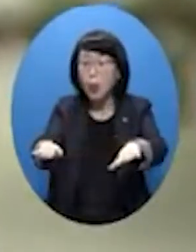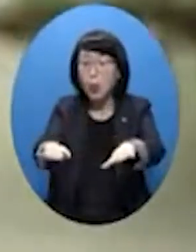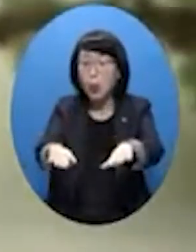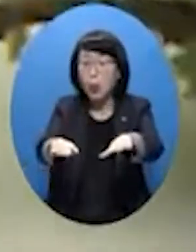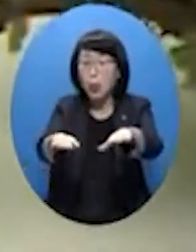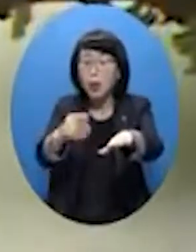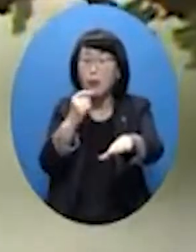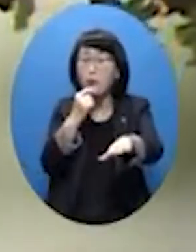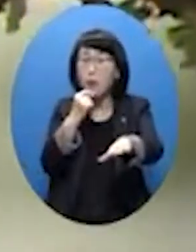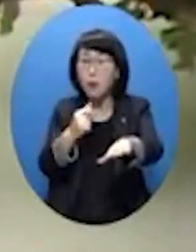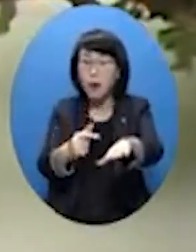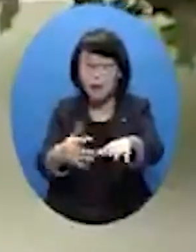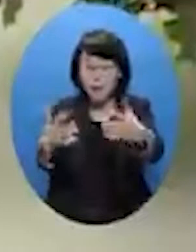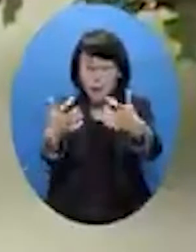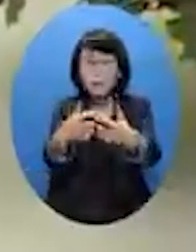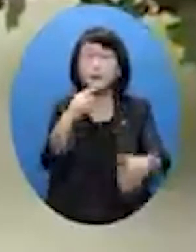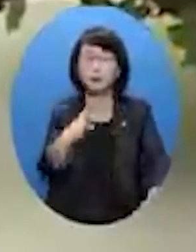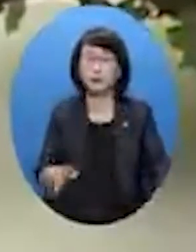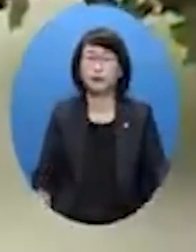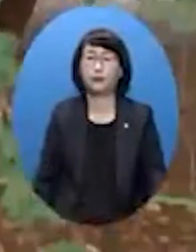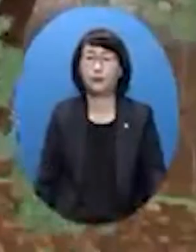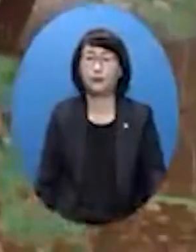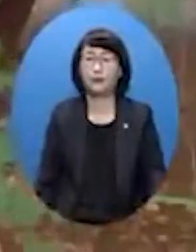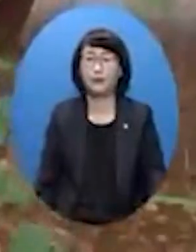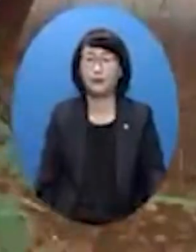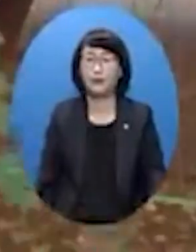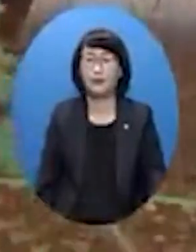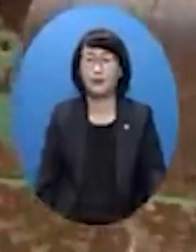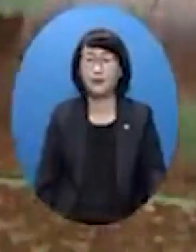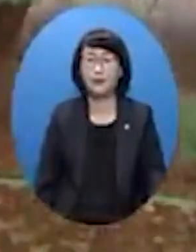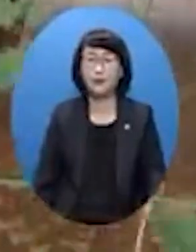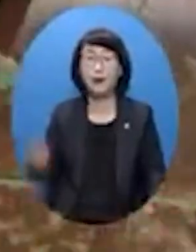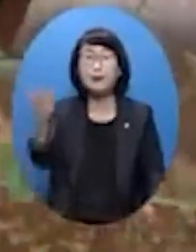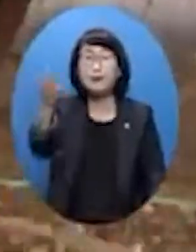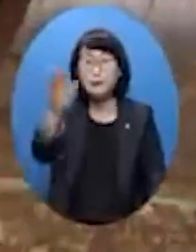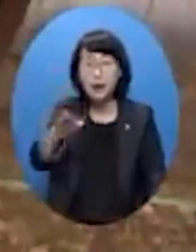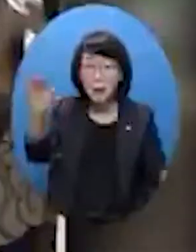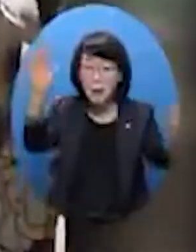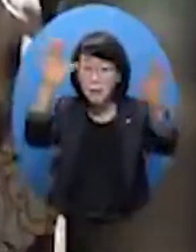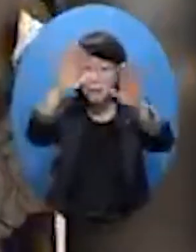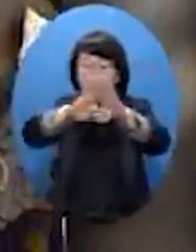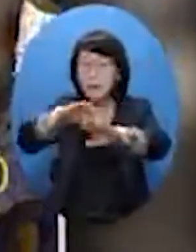뒤덮여 있는 그런 책이었습니다 그런데 밤에는